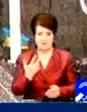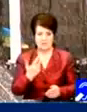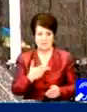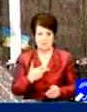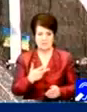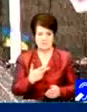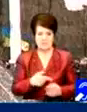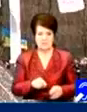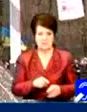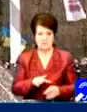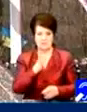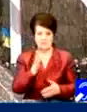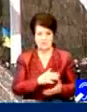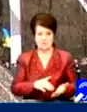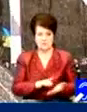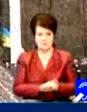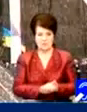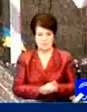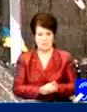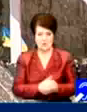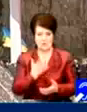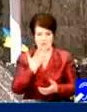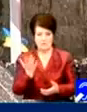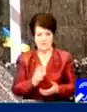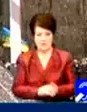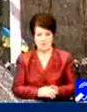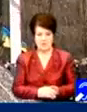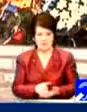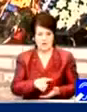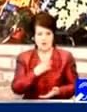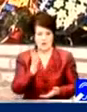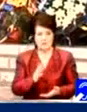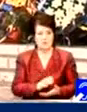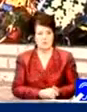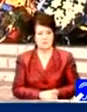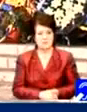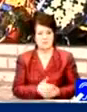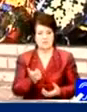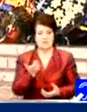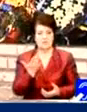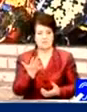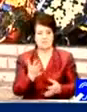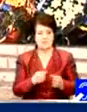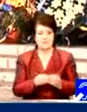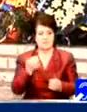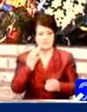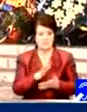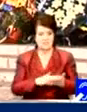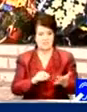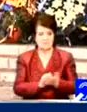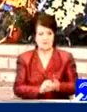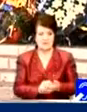atunci când se prăbușea sistemul sovietic și a avut loc mari manifestări. Abia peste câteva zeci de ani de la destrămarea